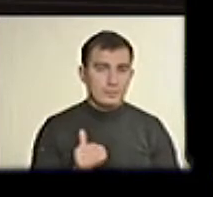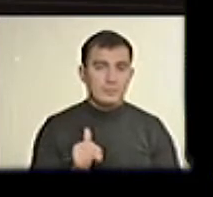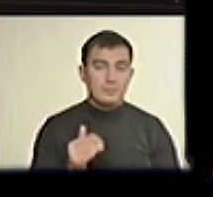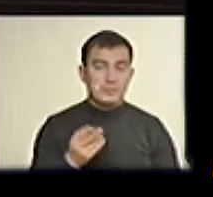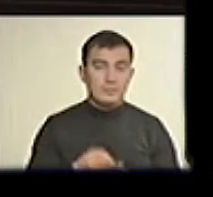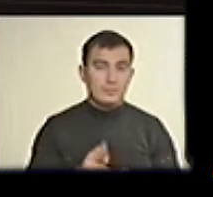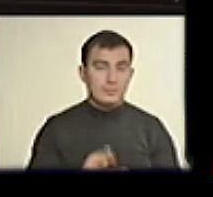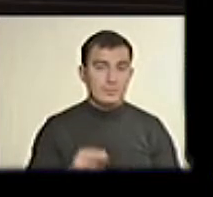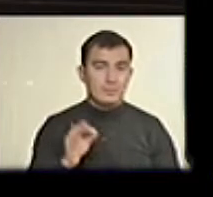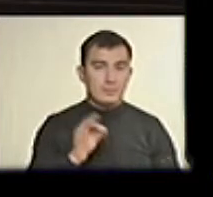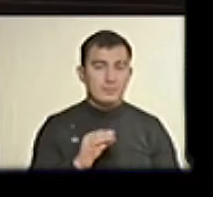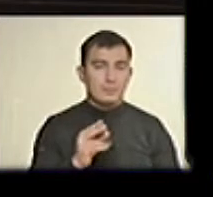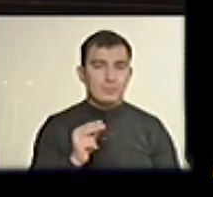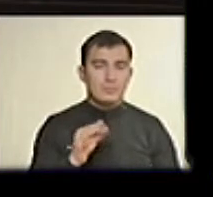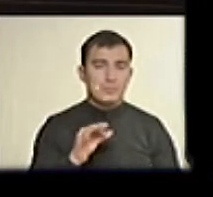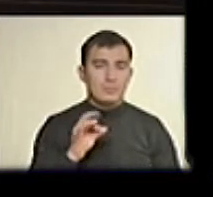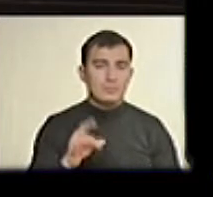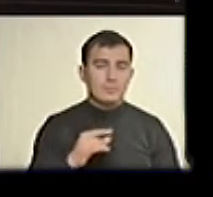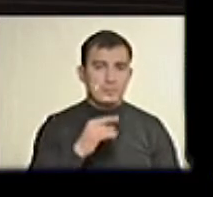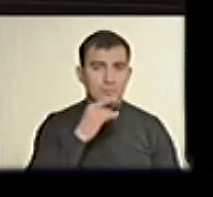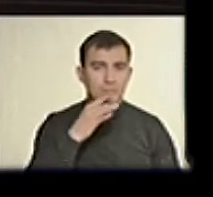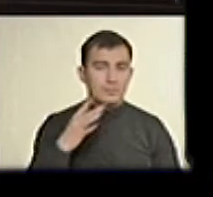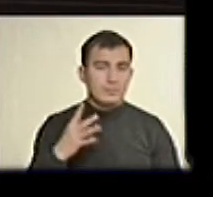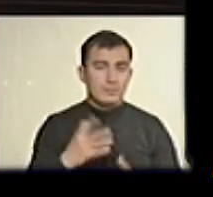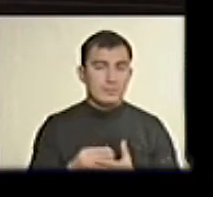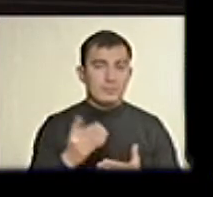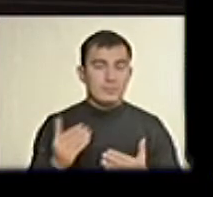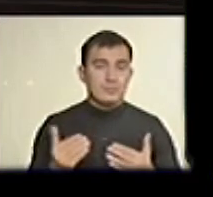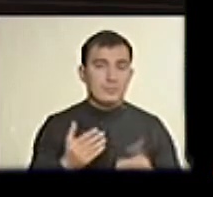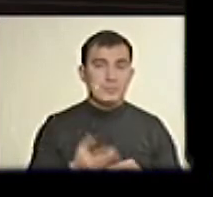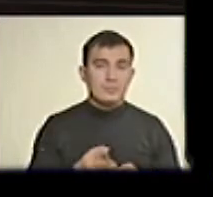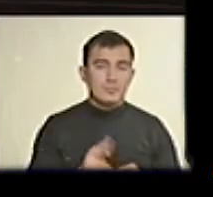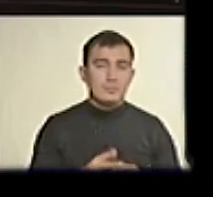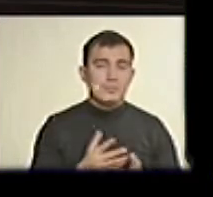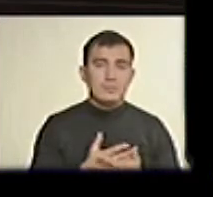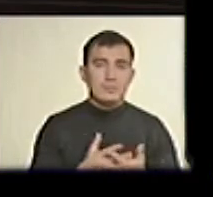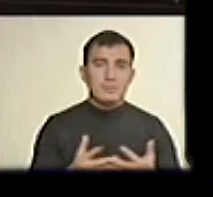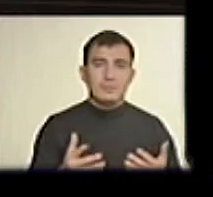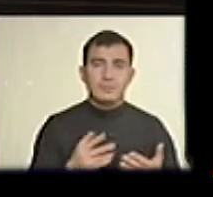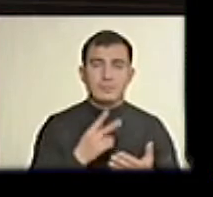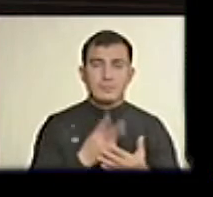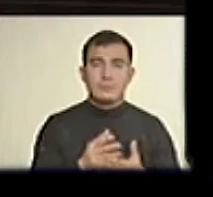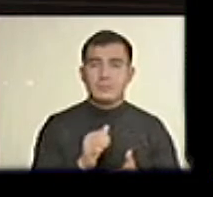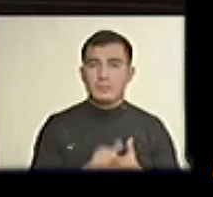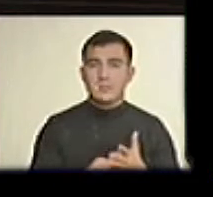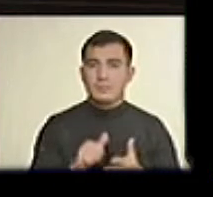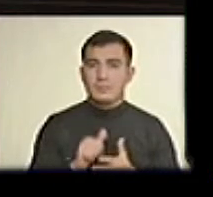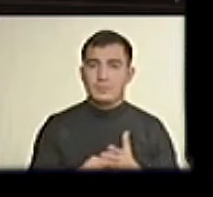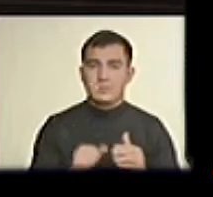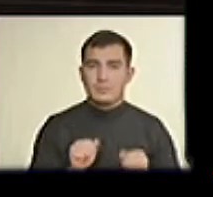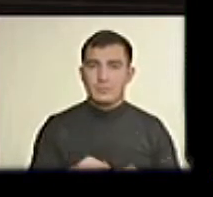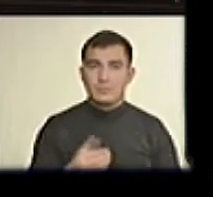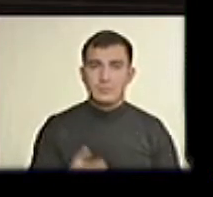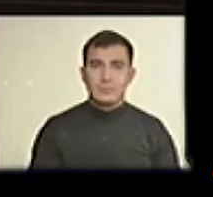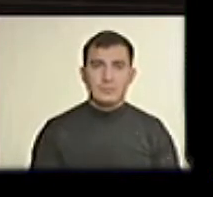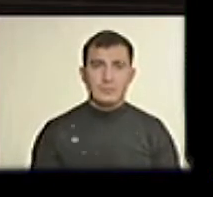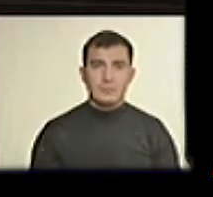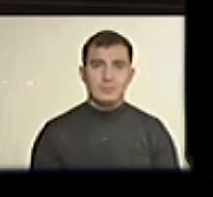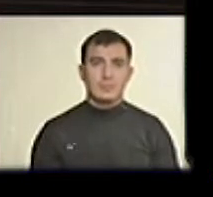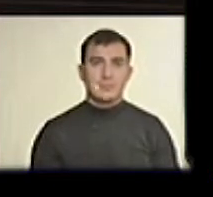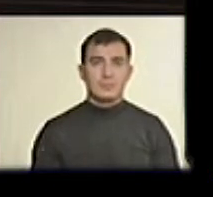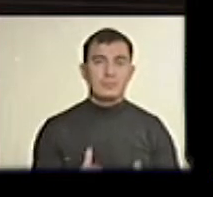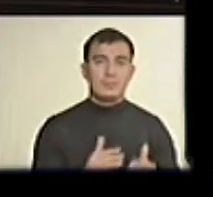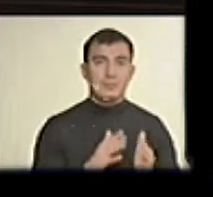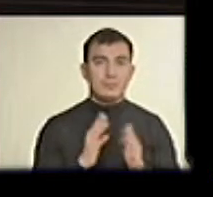bizning o'sha Chor Rossiyasi tomonidan bosib olinishimizga ham sabab bo'lishini ko'rib chiqamiz aziz o'quvchilar. Endi